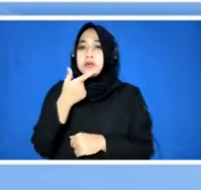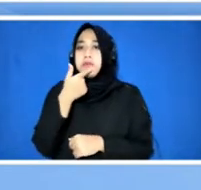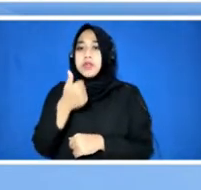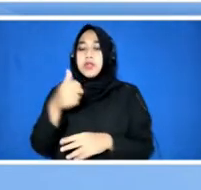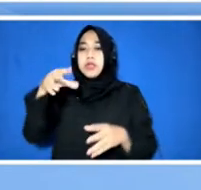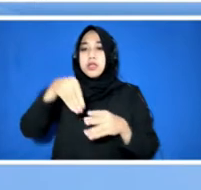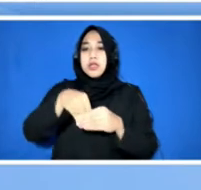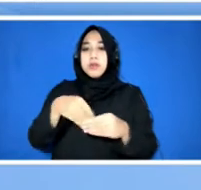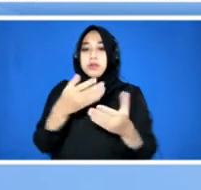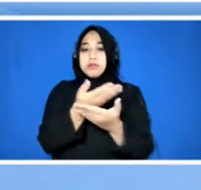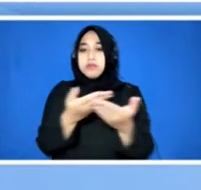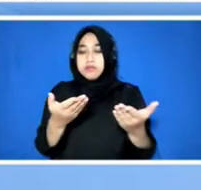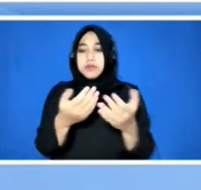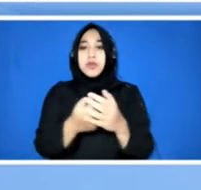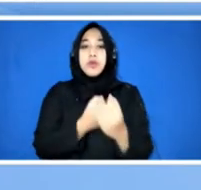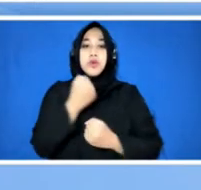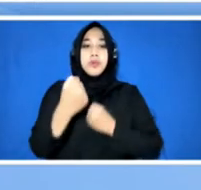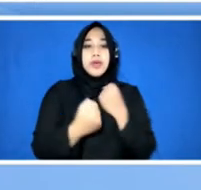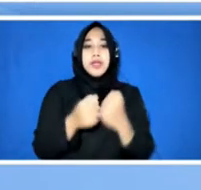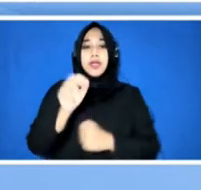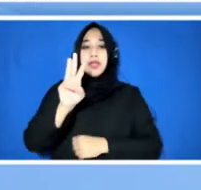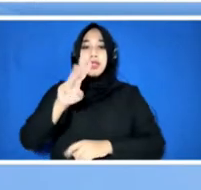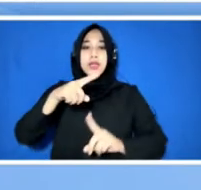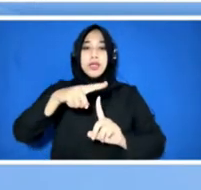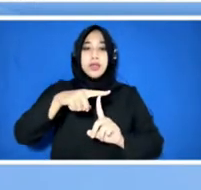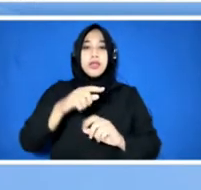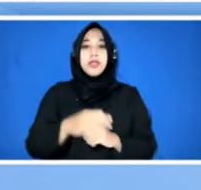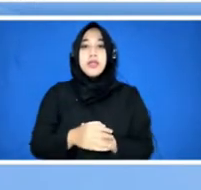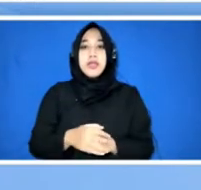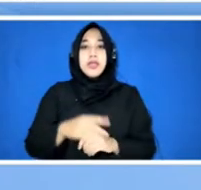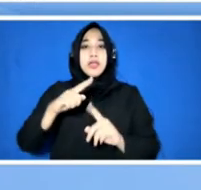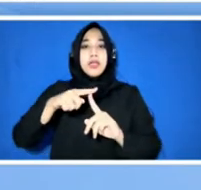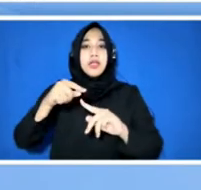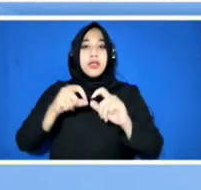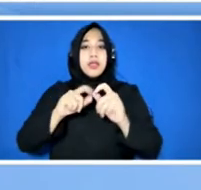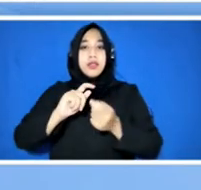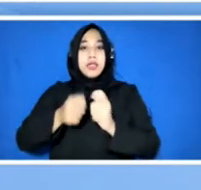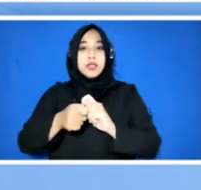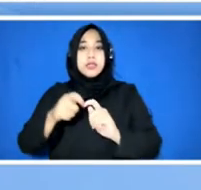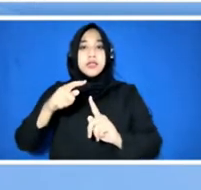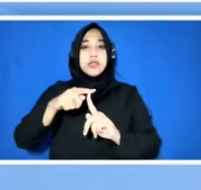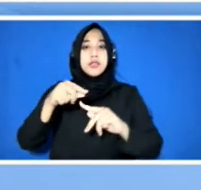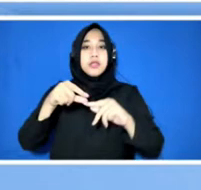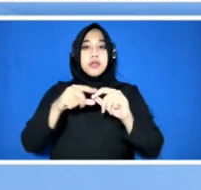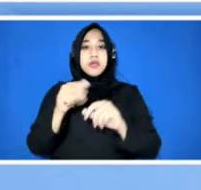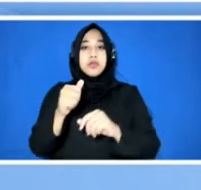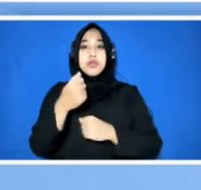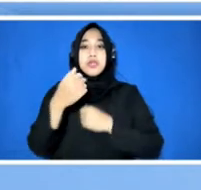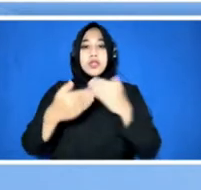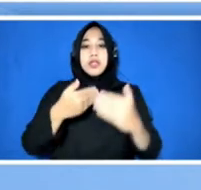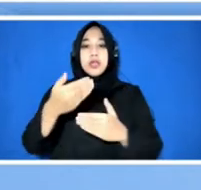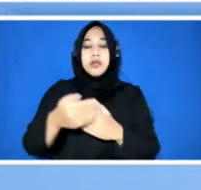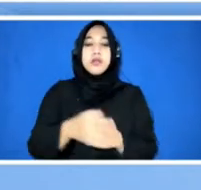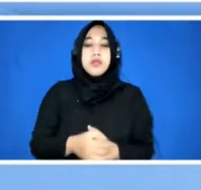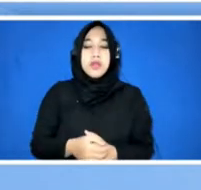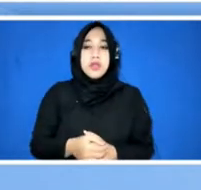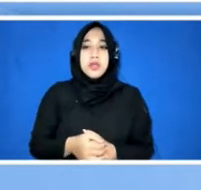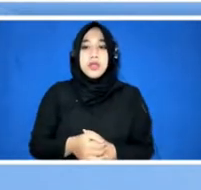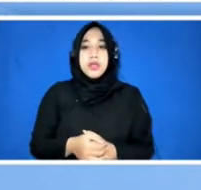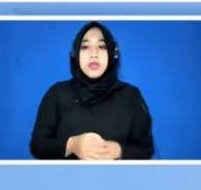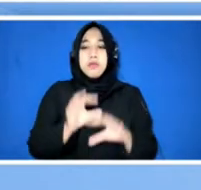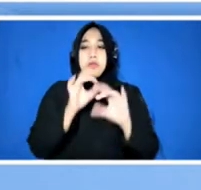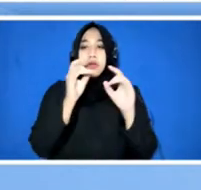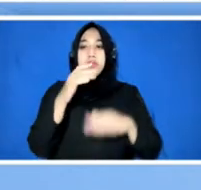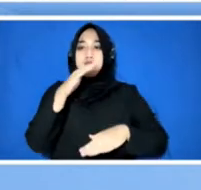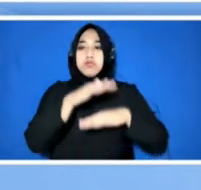keterlibatan mereka dalam upaya 3T, tes, telusur, dan tindak lanjut. Sebagai pelengkap